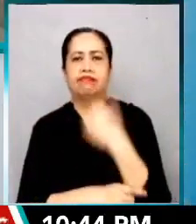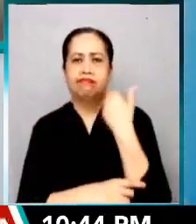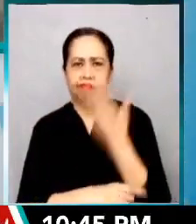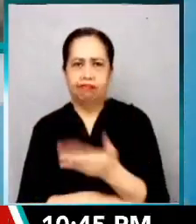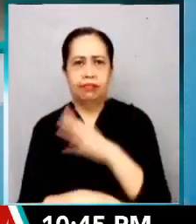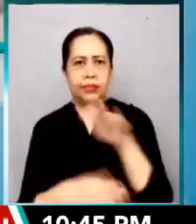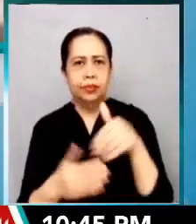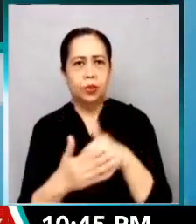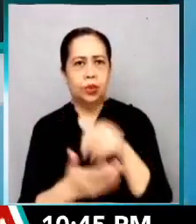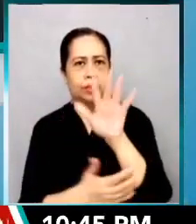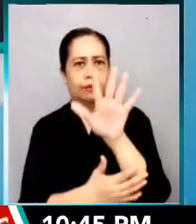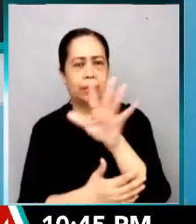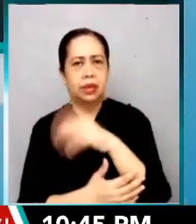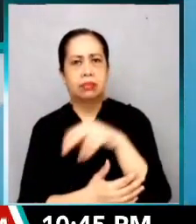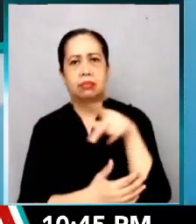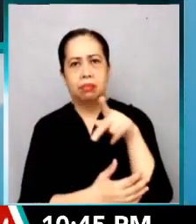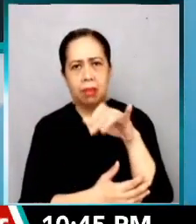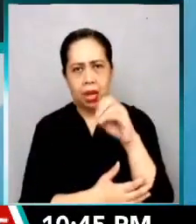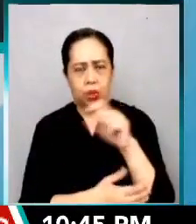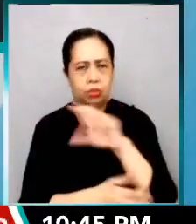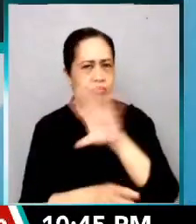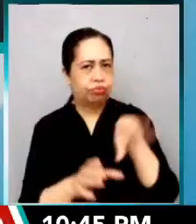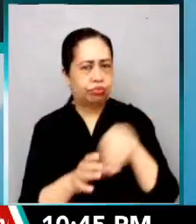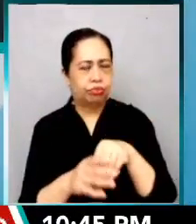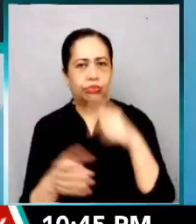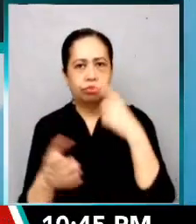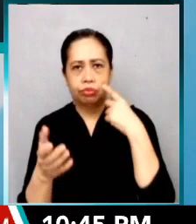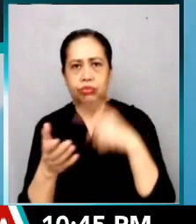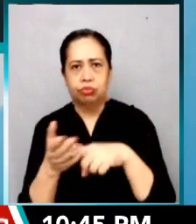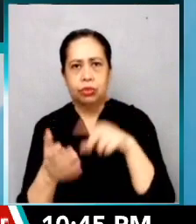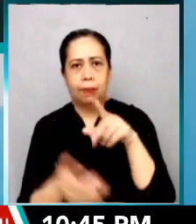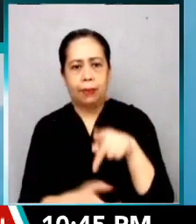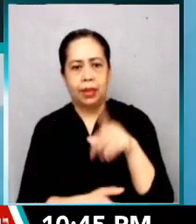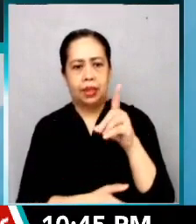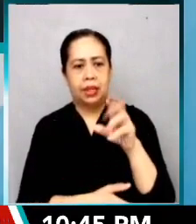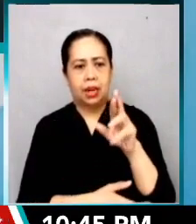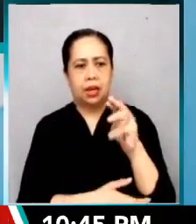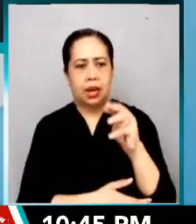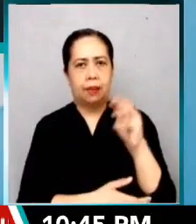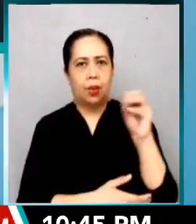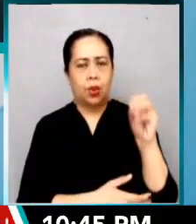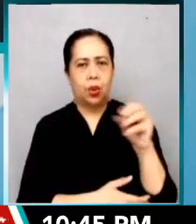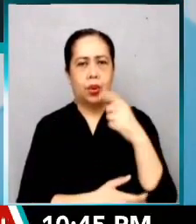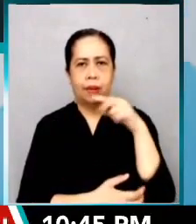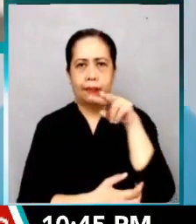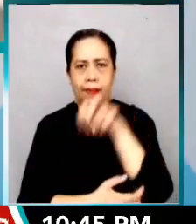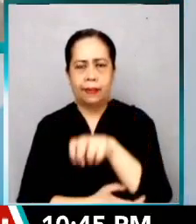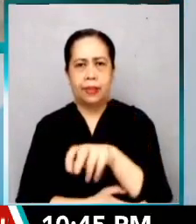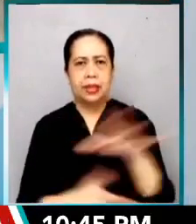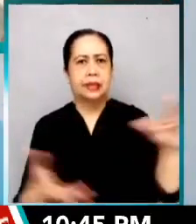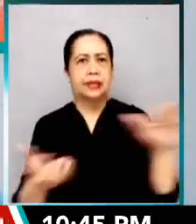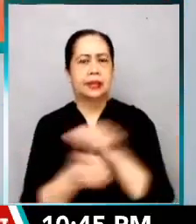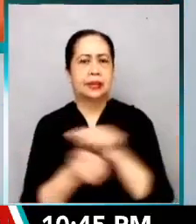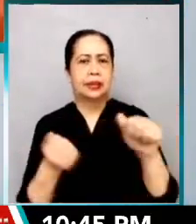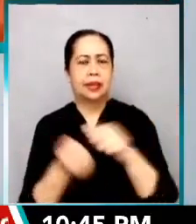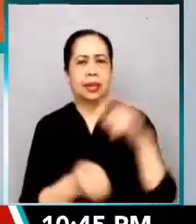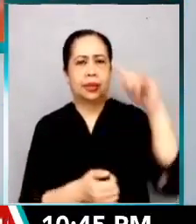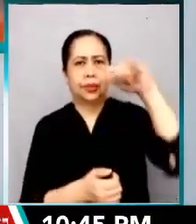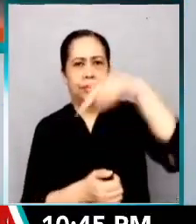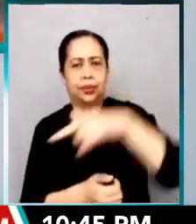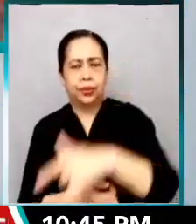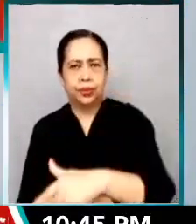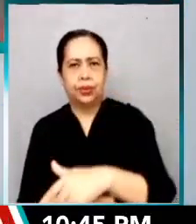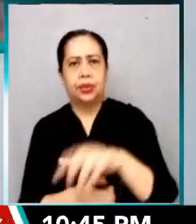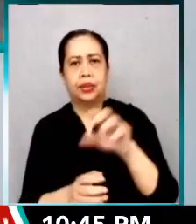at ang piloto. Kinumpirma ng PDR-RMO na nakita ang wasak na eroplano sa bahagi ng Sierra Madre